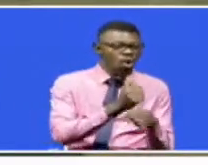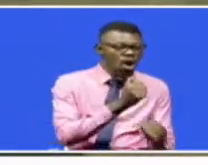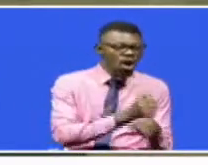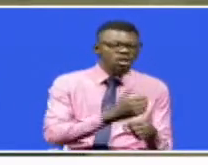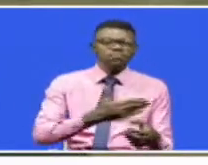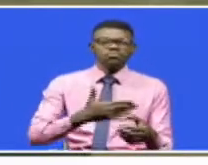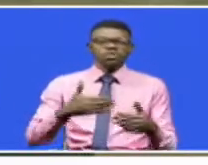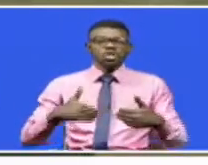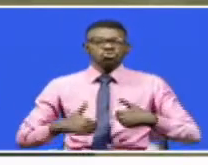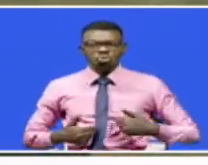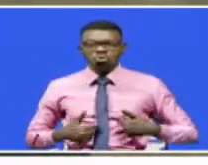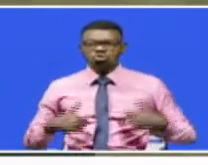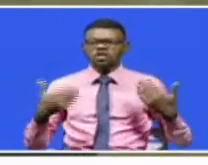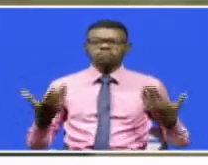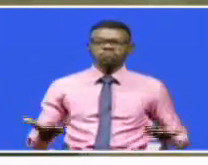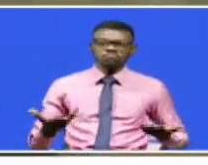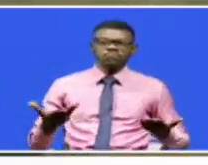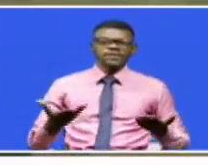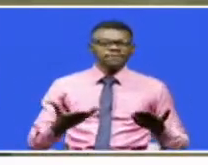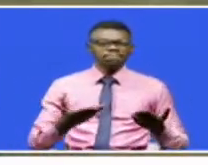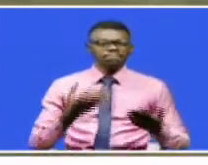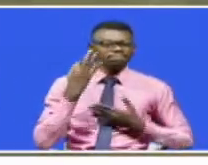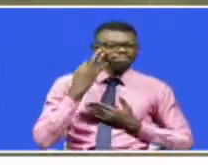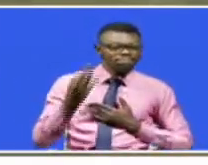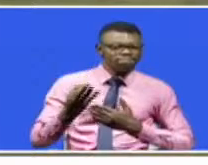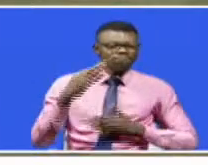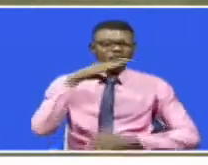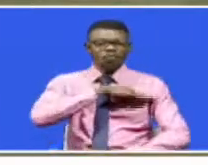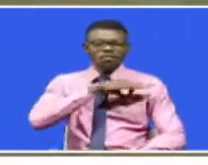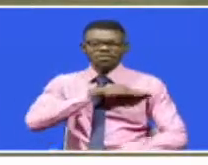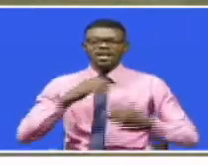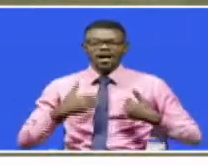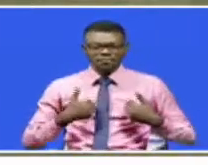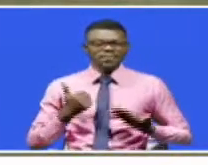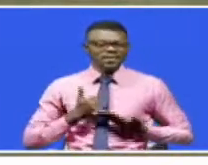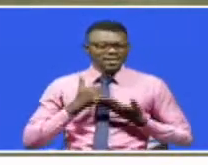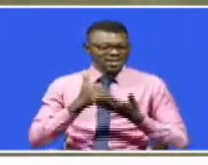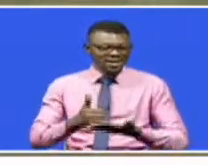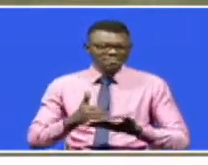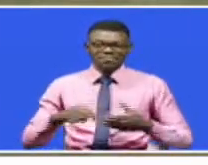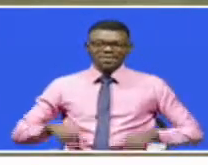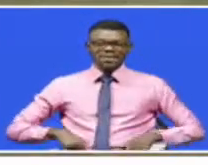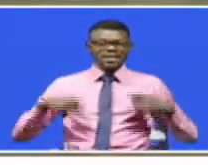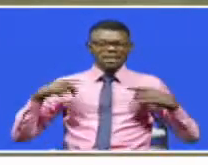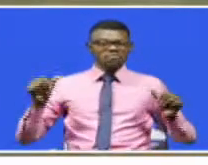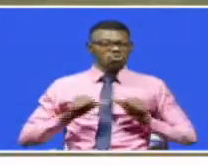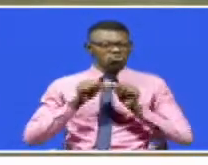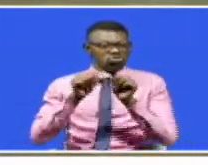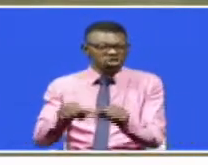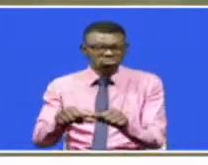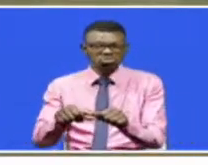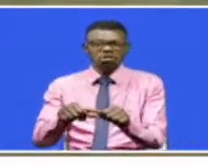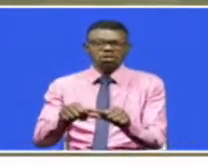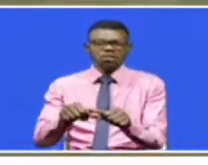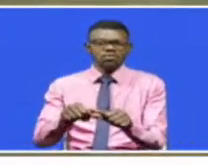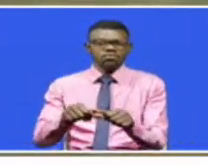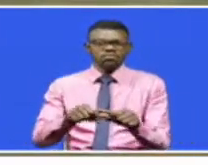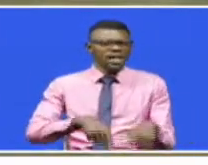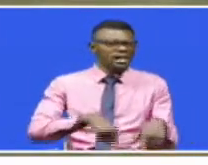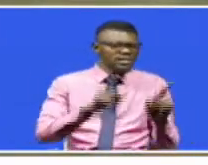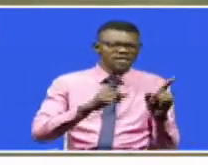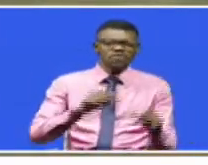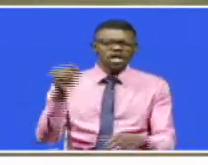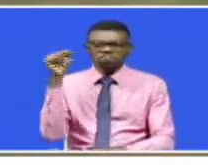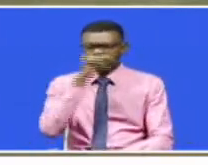huko, wanafanya at least wanapewa kama 300, at least wamesukuma. Hautawapata kama vijana wako kwa